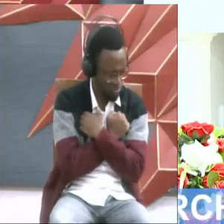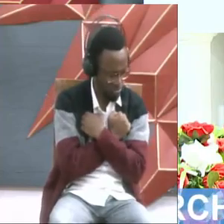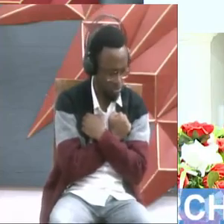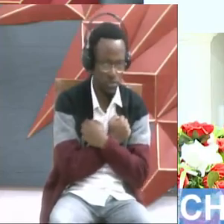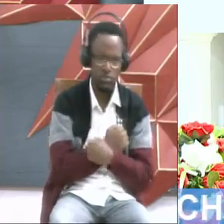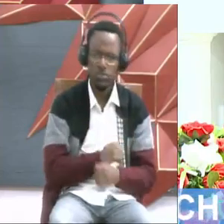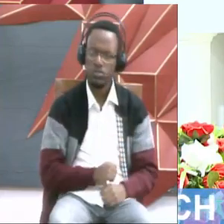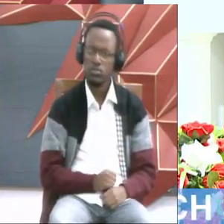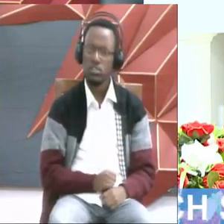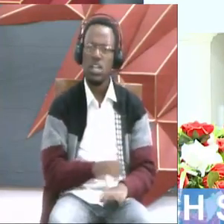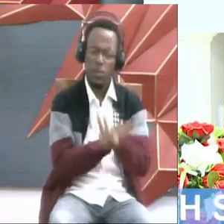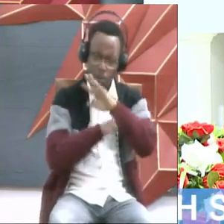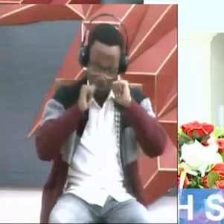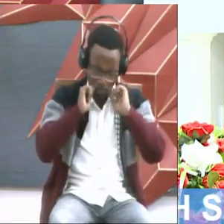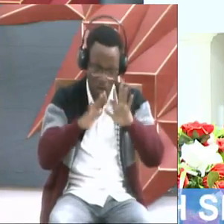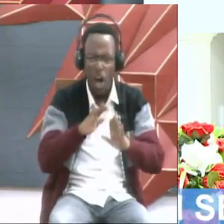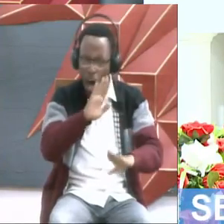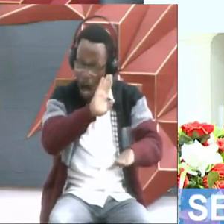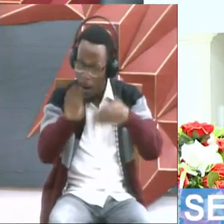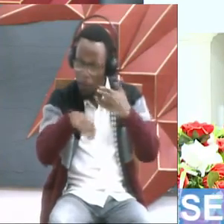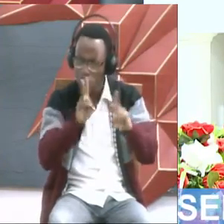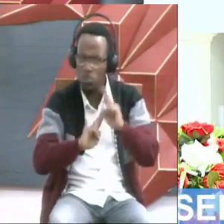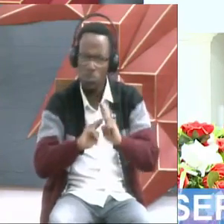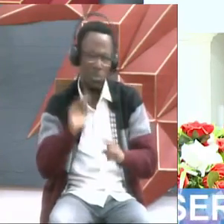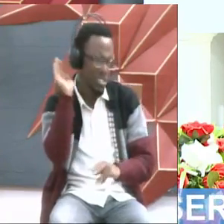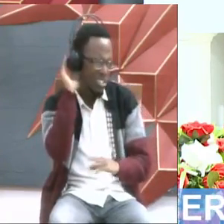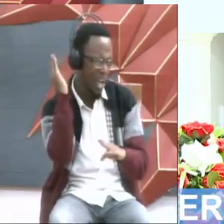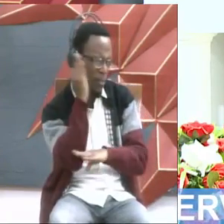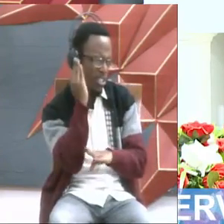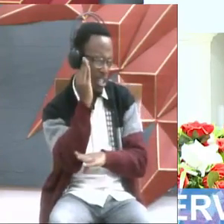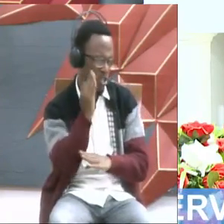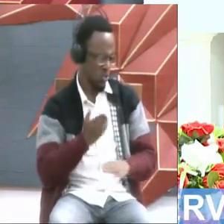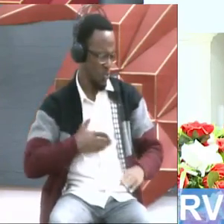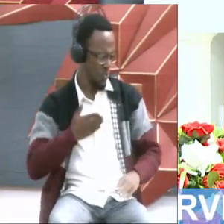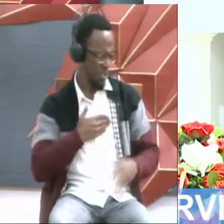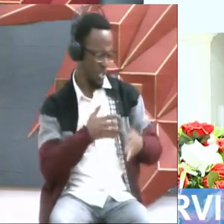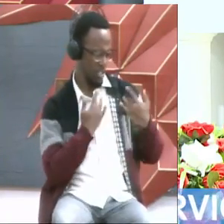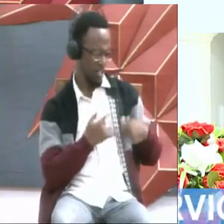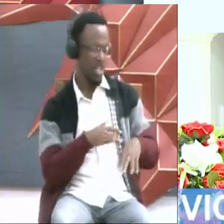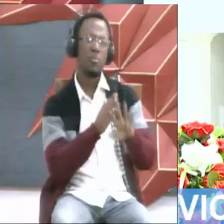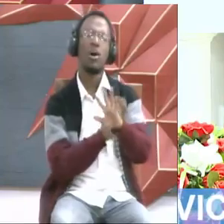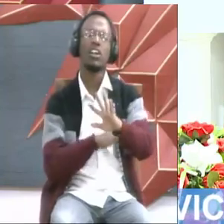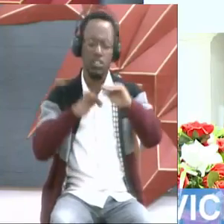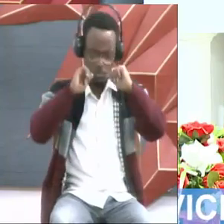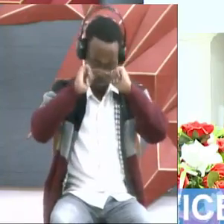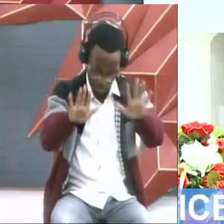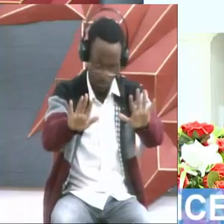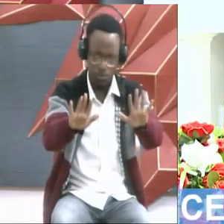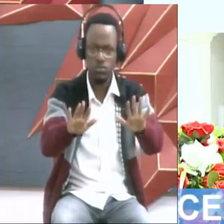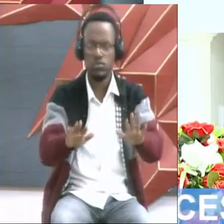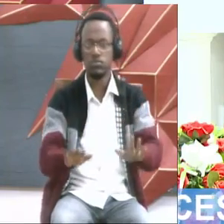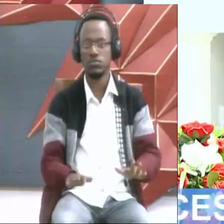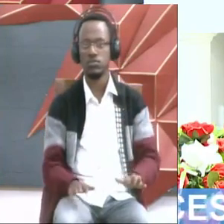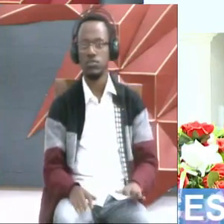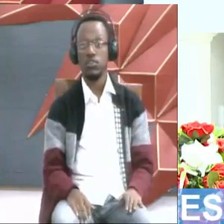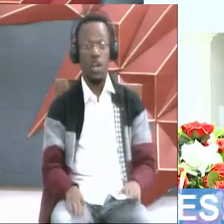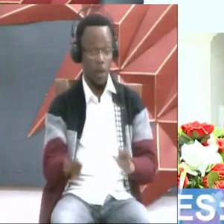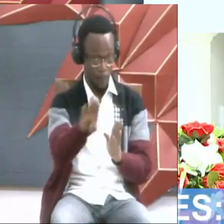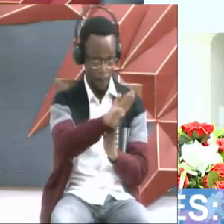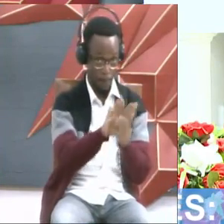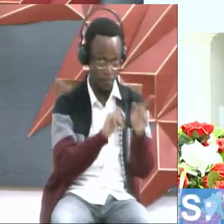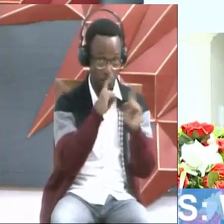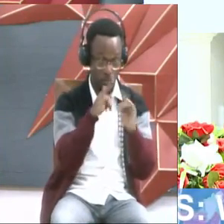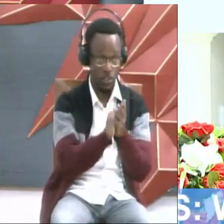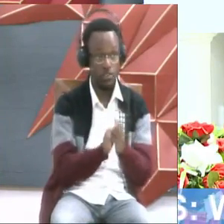Bakirana umunezero ijambo ry'Imana. Nongere ndabisubiremo frère. Bibiliya ivuga ngo iki? La Bible dit quoi? Ivuga ngo